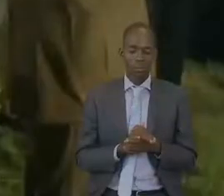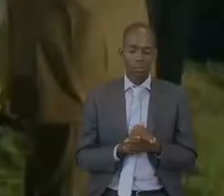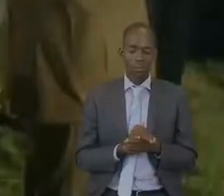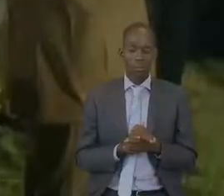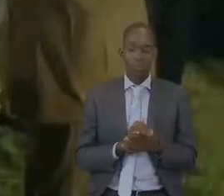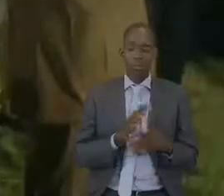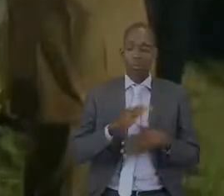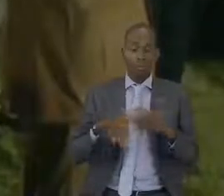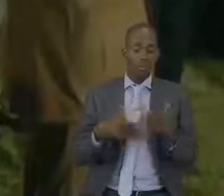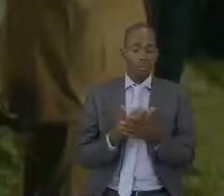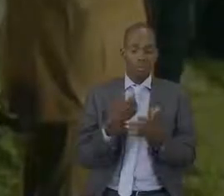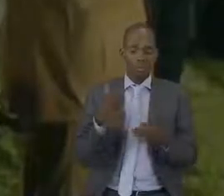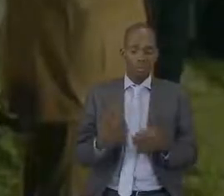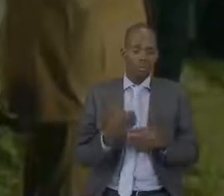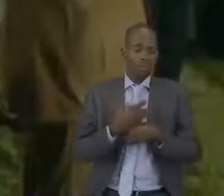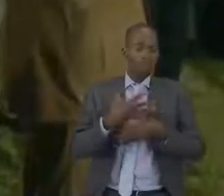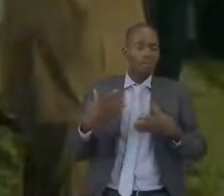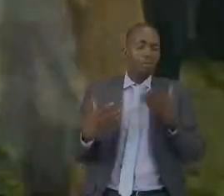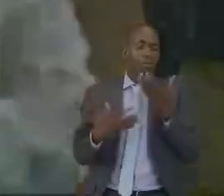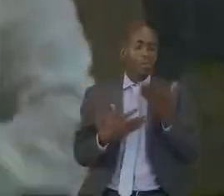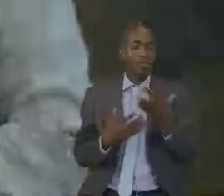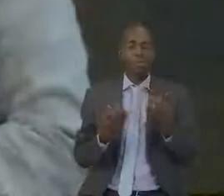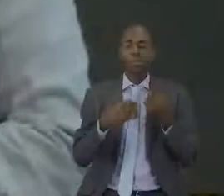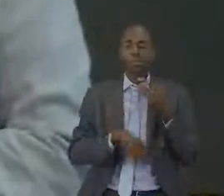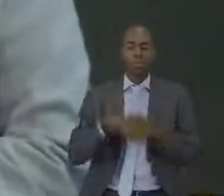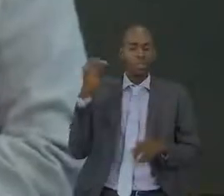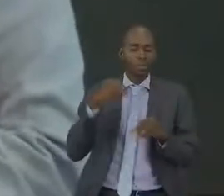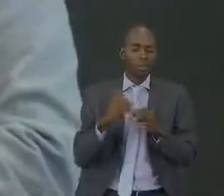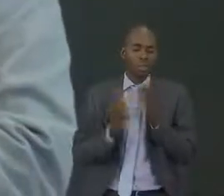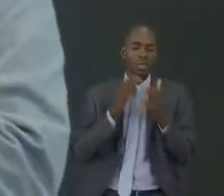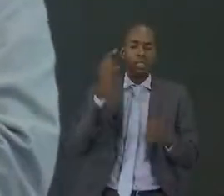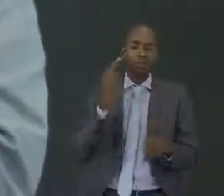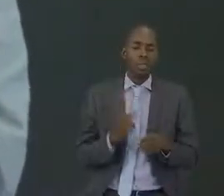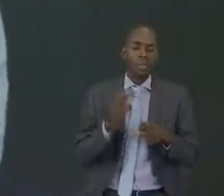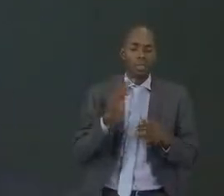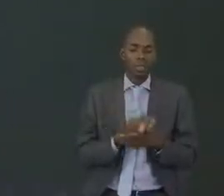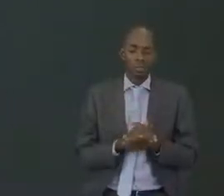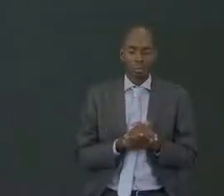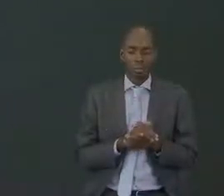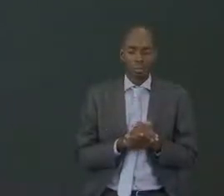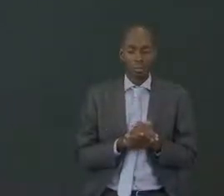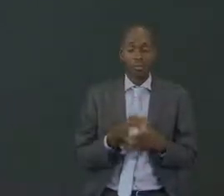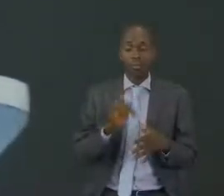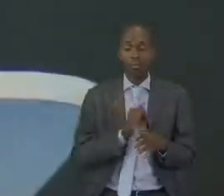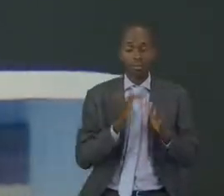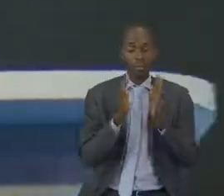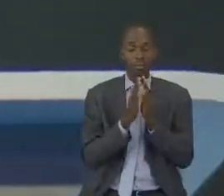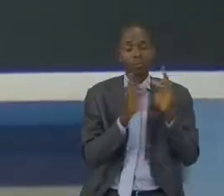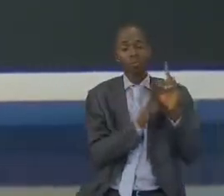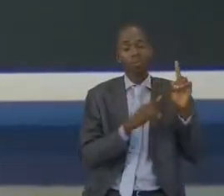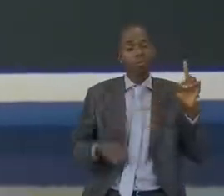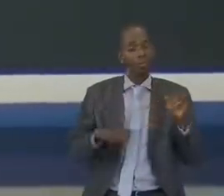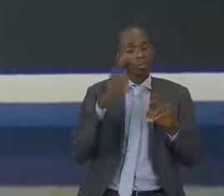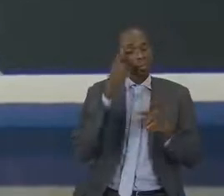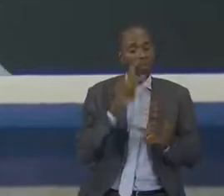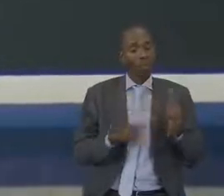Des tumeurs là-bas, sortez maintenant au nom de Jésus. Je prie Seigneur pour ceux